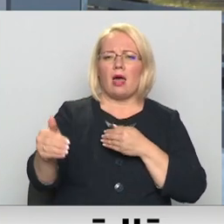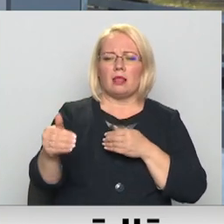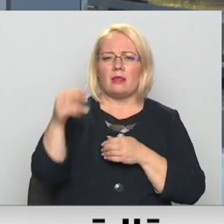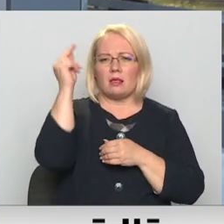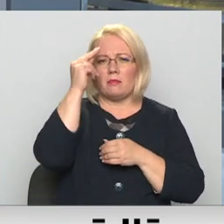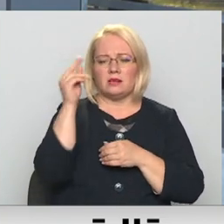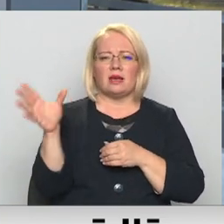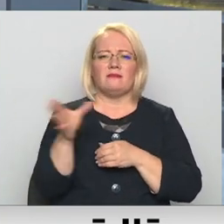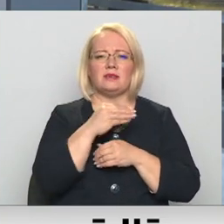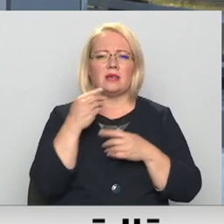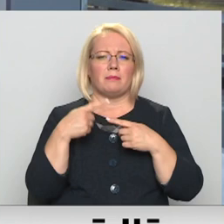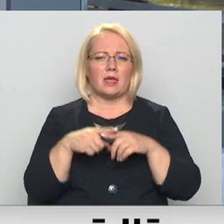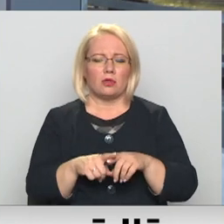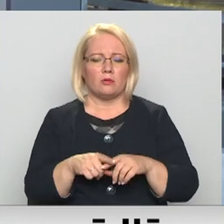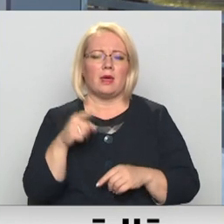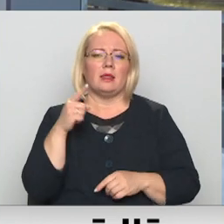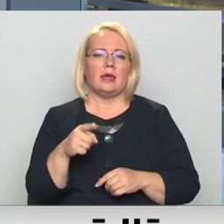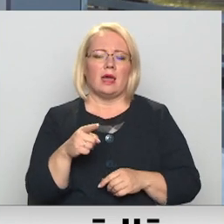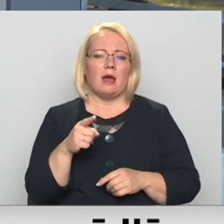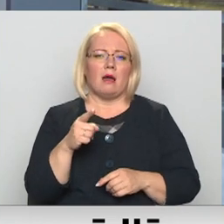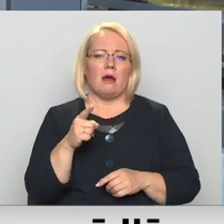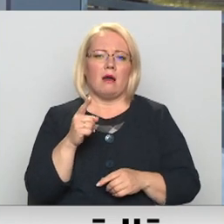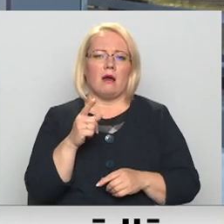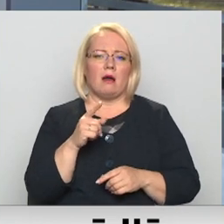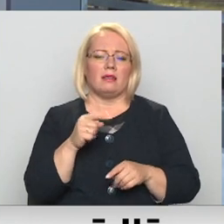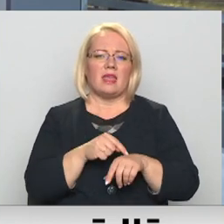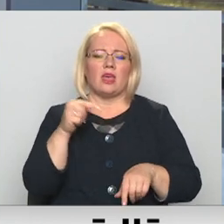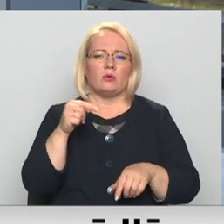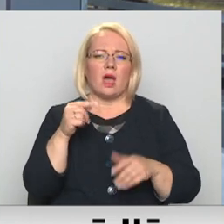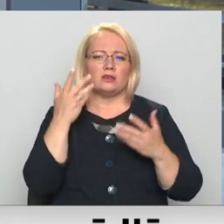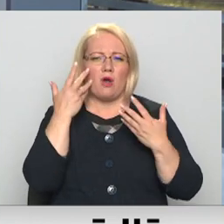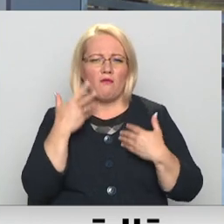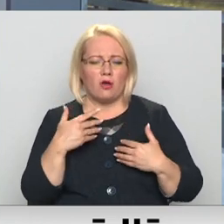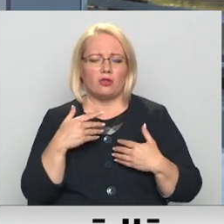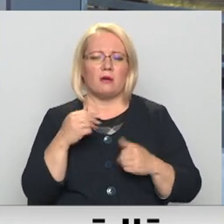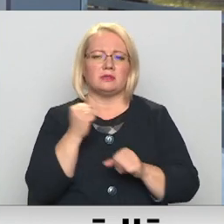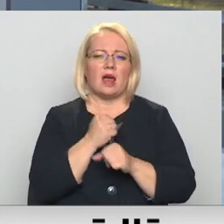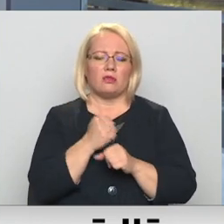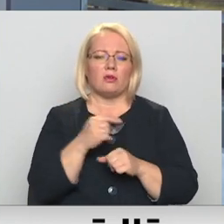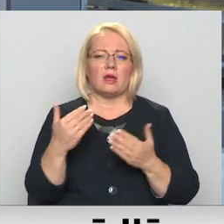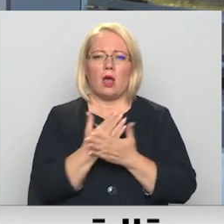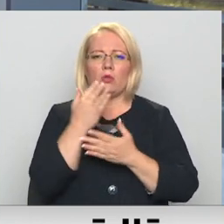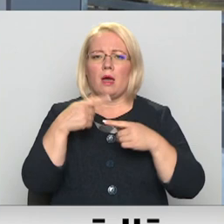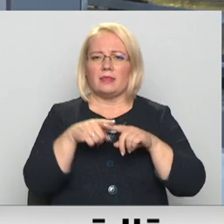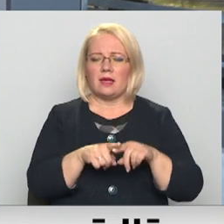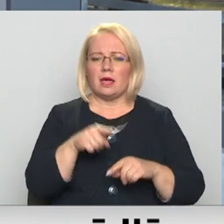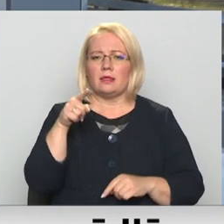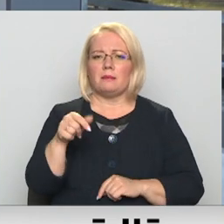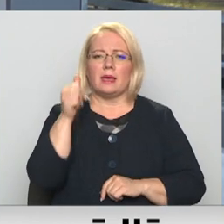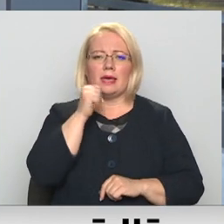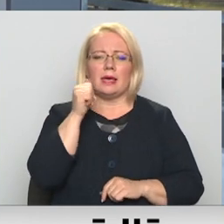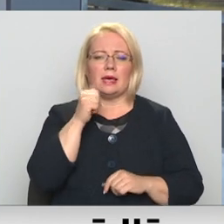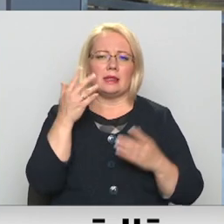viedām tehnoloģijām. Tie, kur varbūt nejutās pārāk komfortabli un ērti ar viņām strādājot, tas bija tomēr